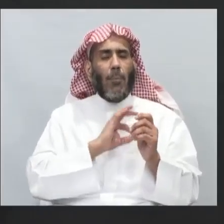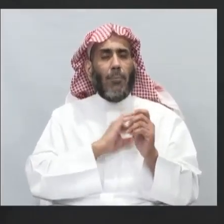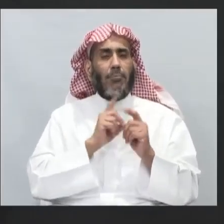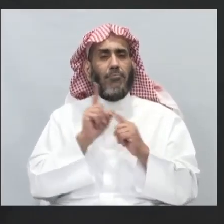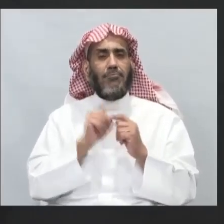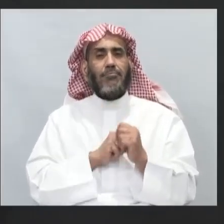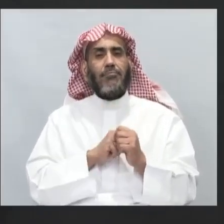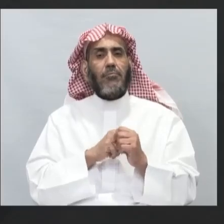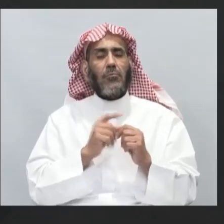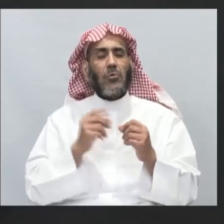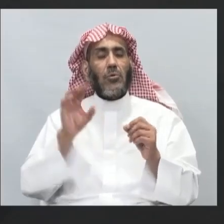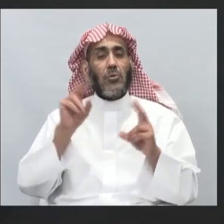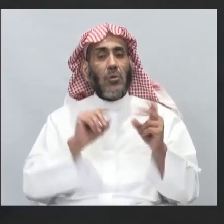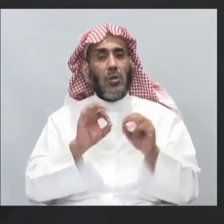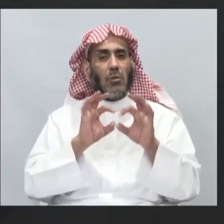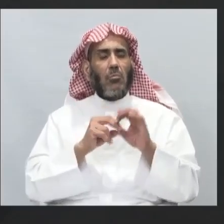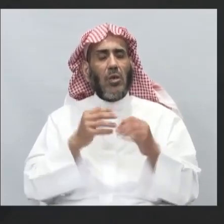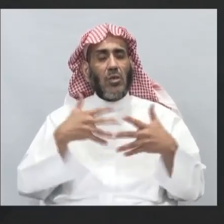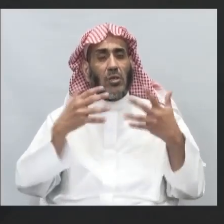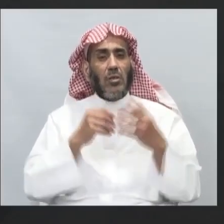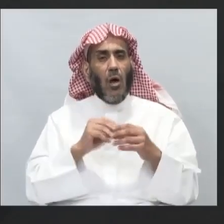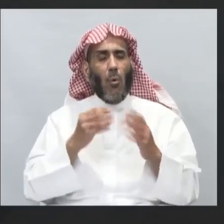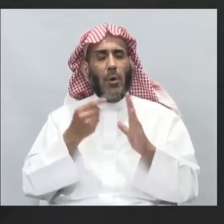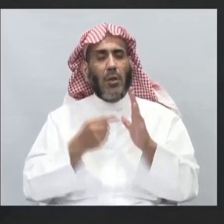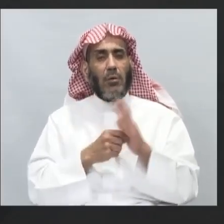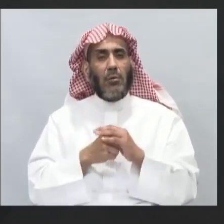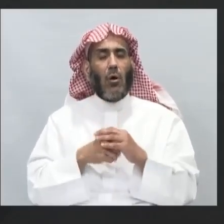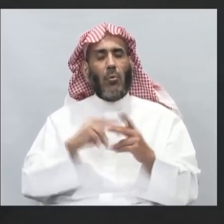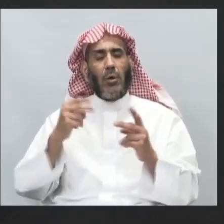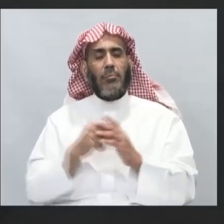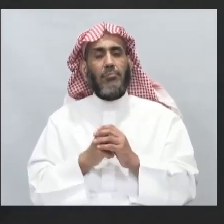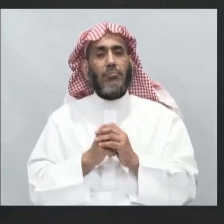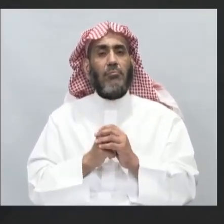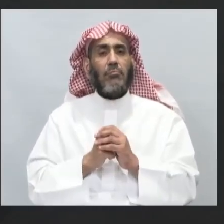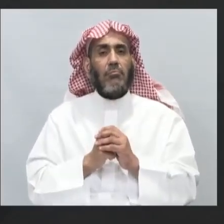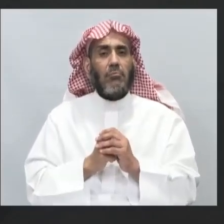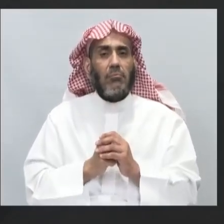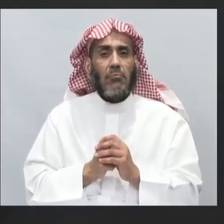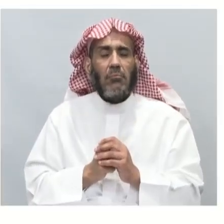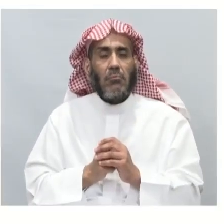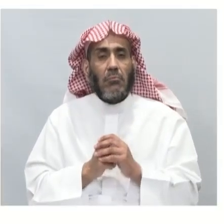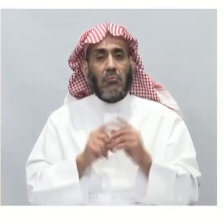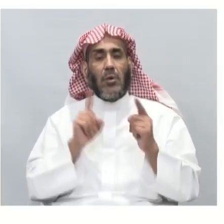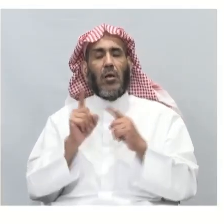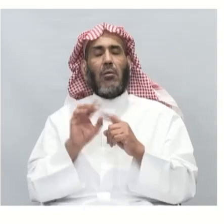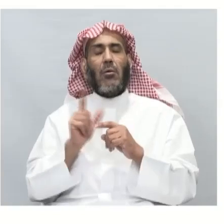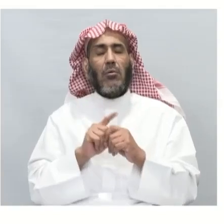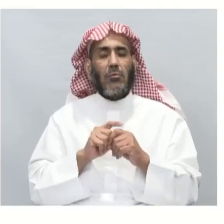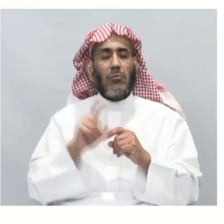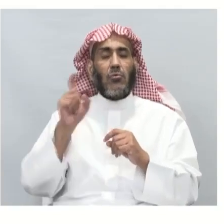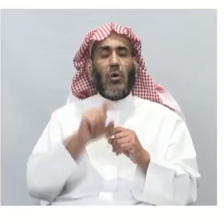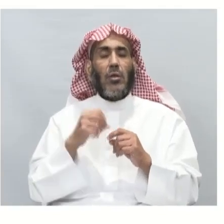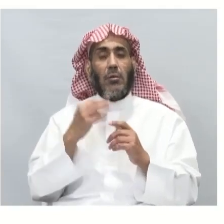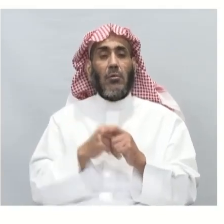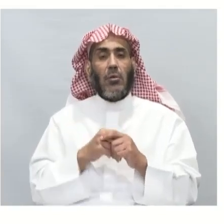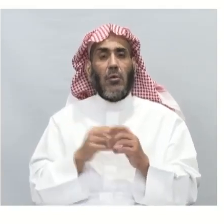ان الاستشهادات التي تكون من الشعر او من النثر او من غيره لاحظ هنا ماذا يقول في سؤالنا